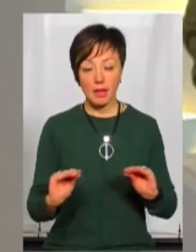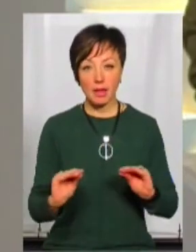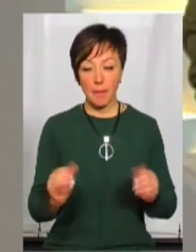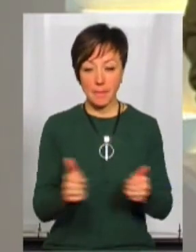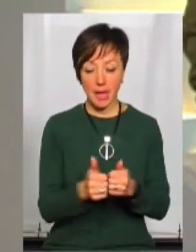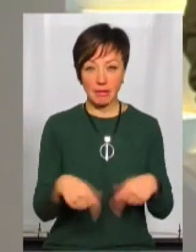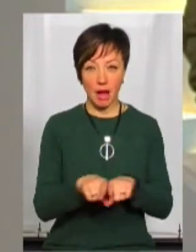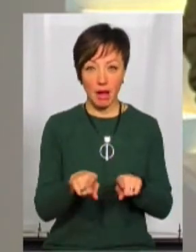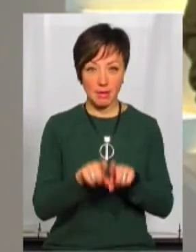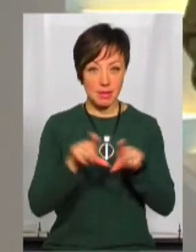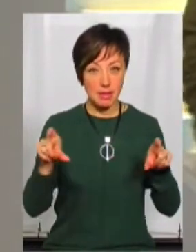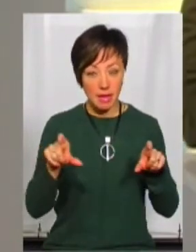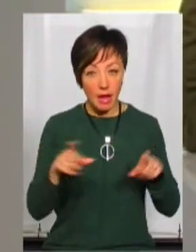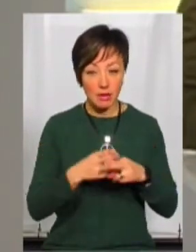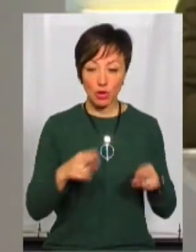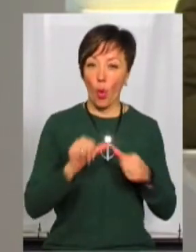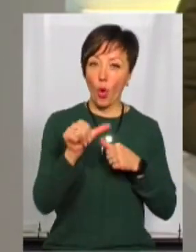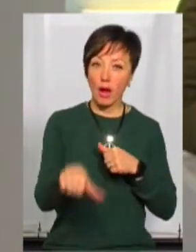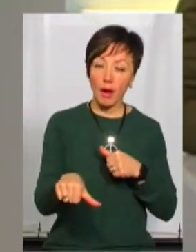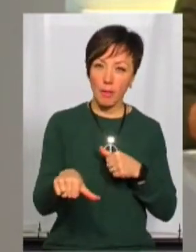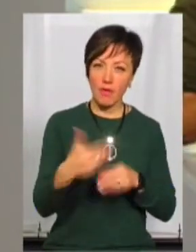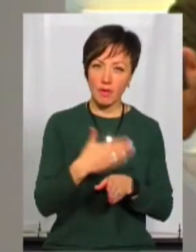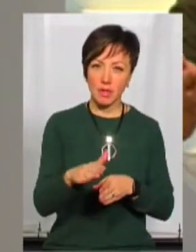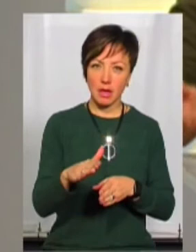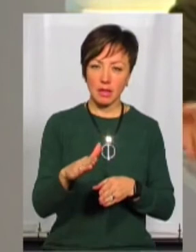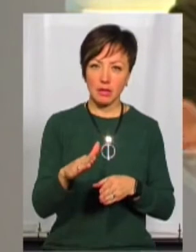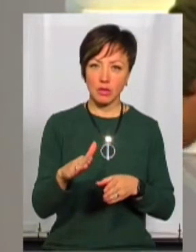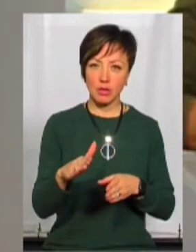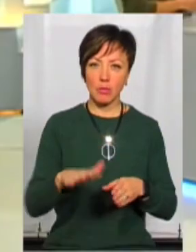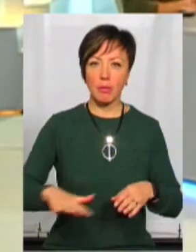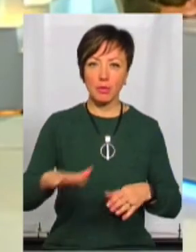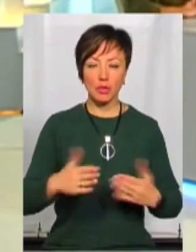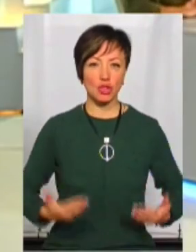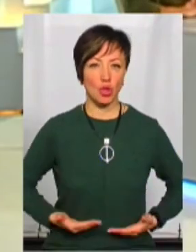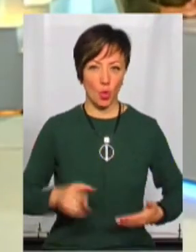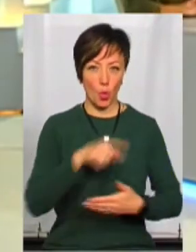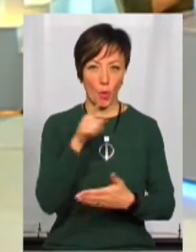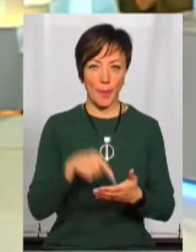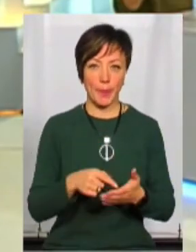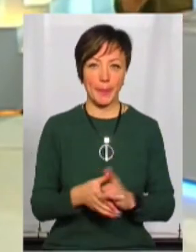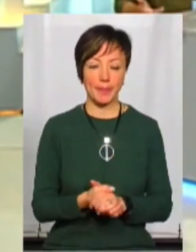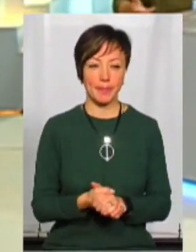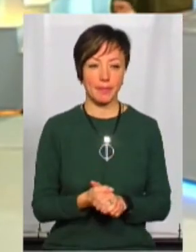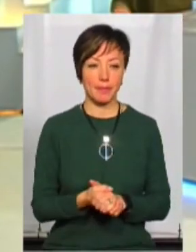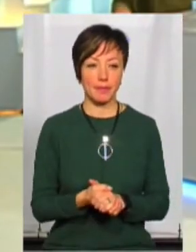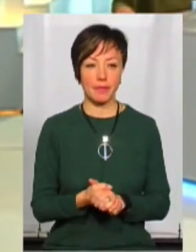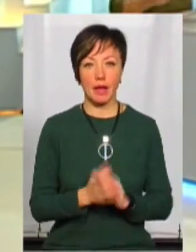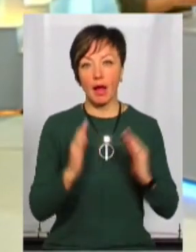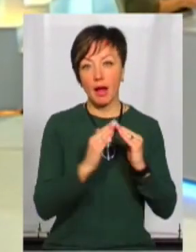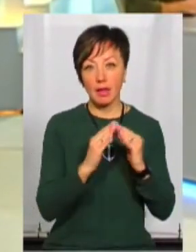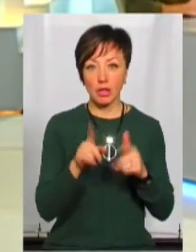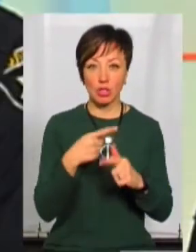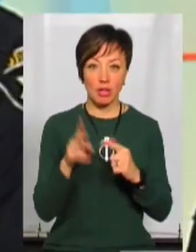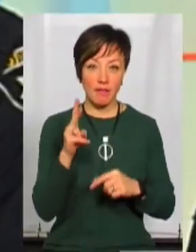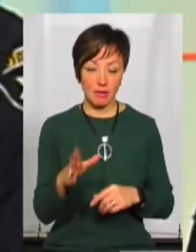при такій станції, чи окремо виділяється приміщення, де він буде жити? Там окрема хатина чи квартира?